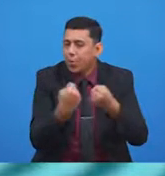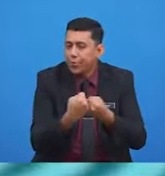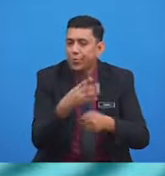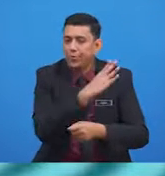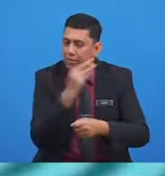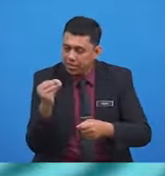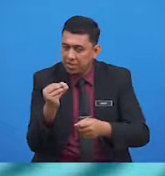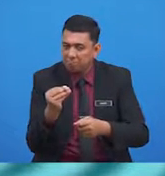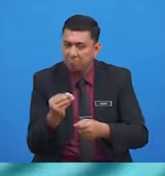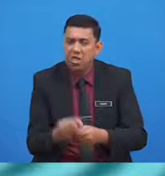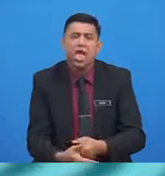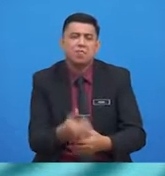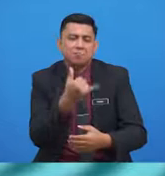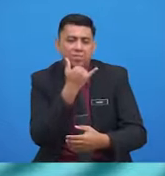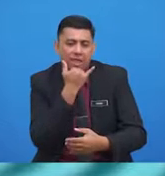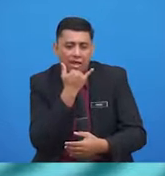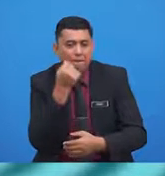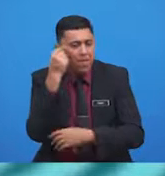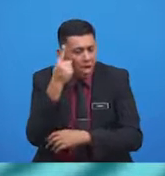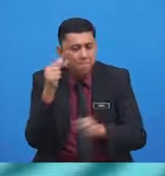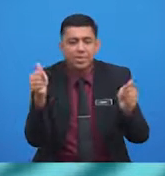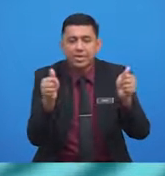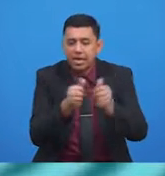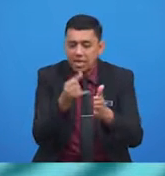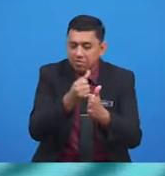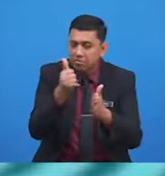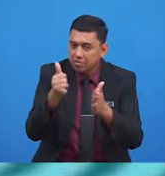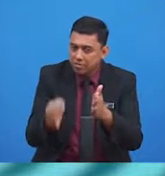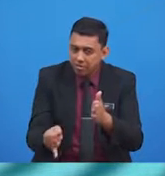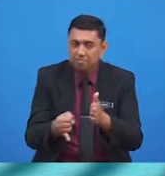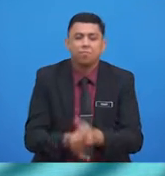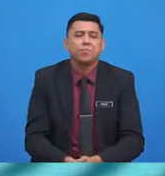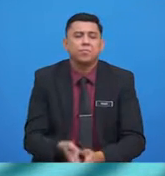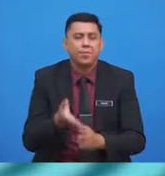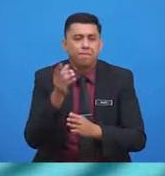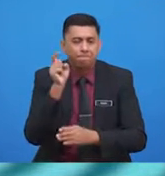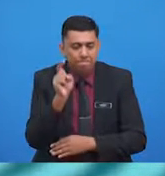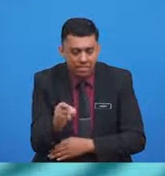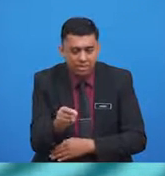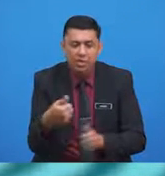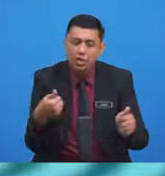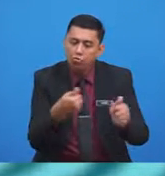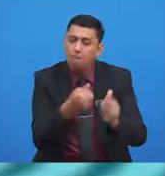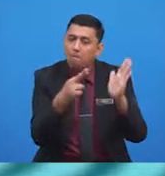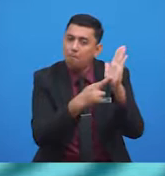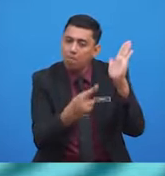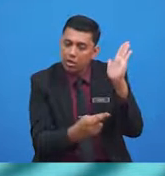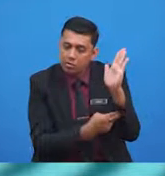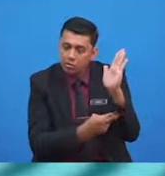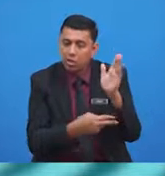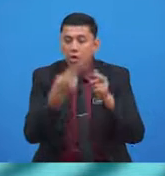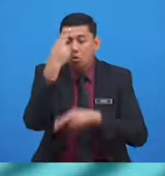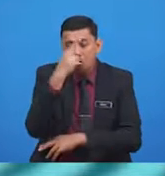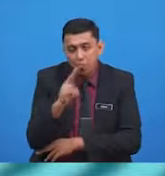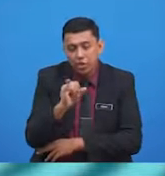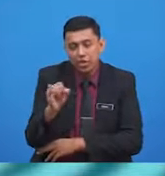dan perselisihan faham dengan jiran. Kita patut mematuhi peraturan untuk